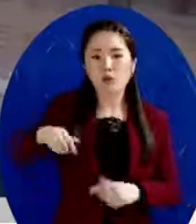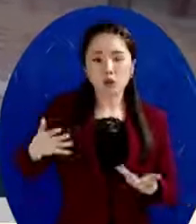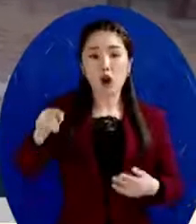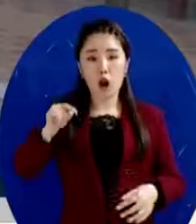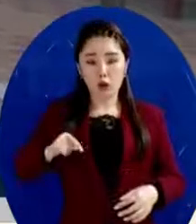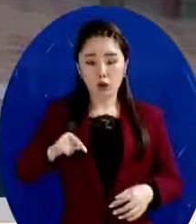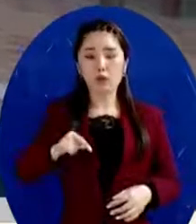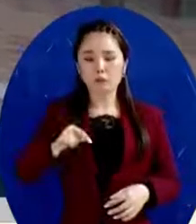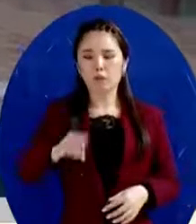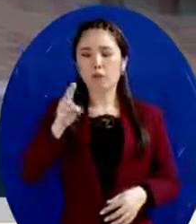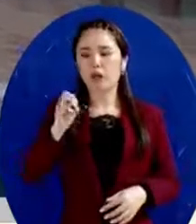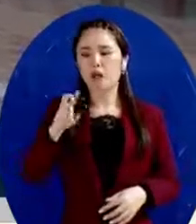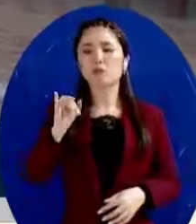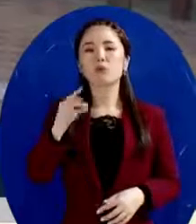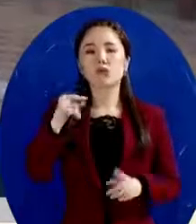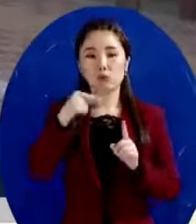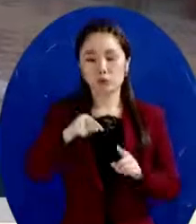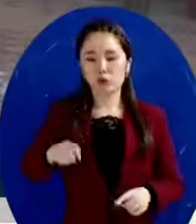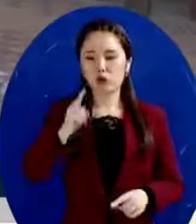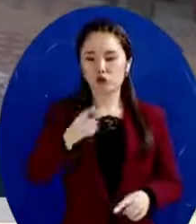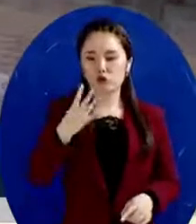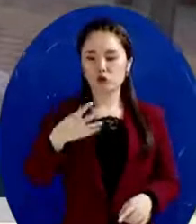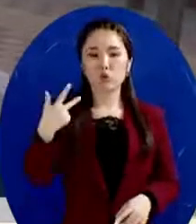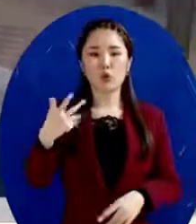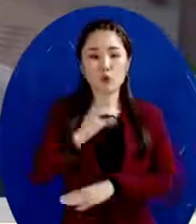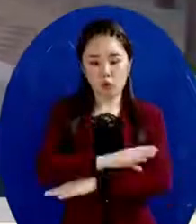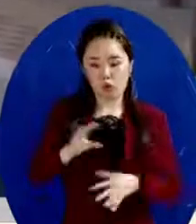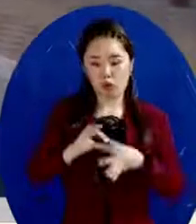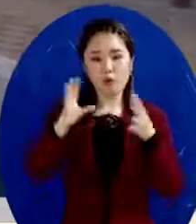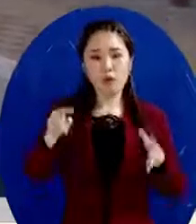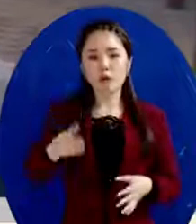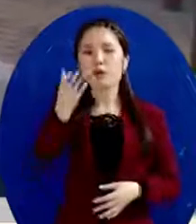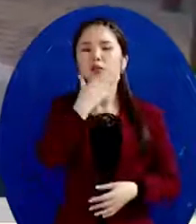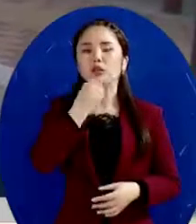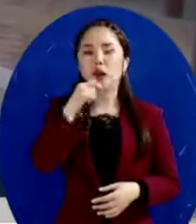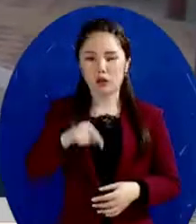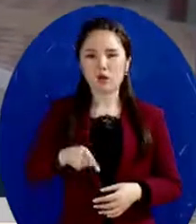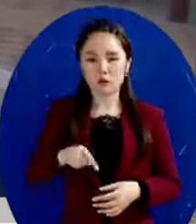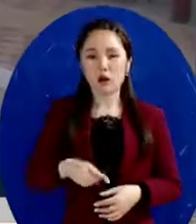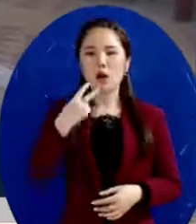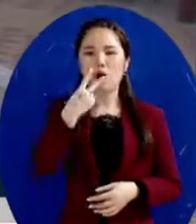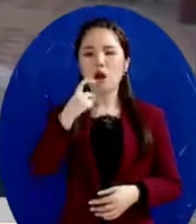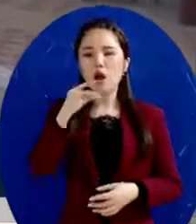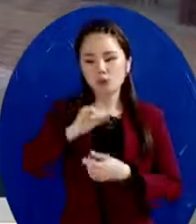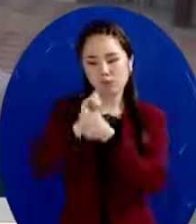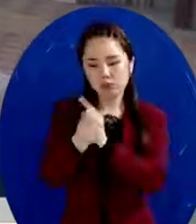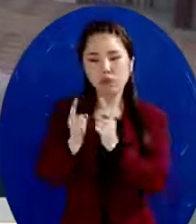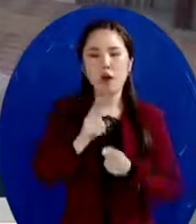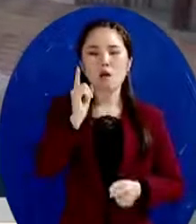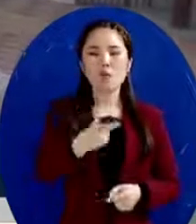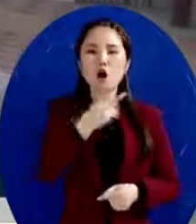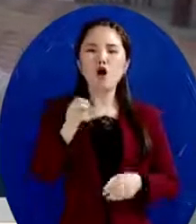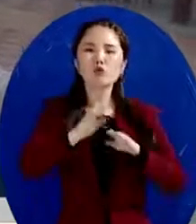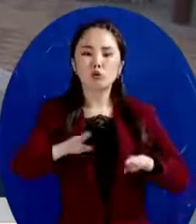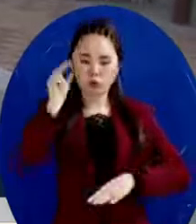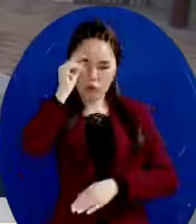энэ Кембрижийн хөтөлбөртэй юм 143 дугаар сургууль нээгдээд тэгээ маш сайхан 2 дугаар 2 ээлжээр хичээлдэг 1200 гаруй